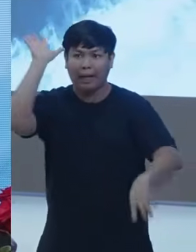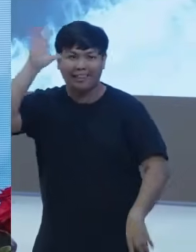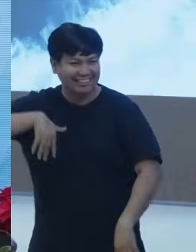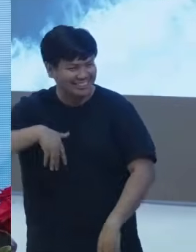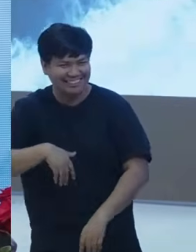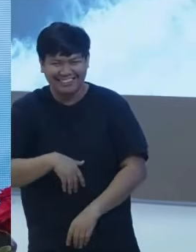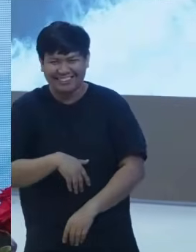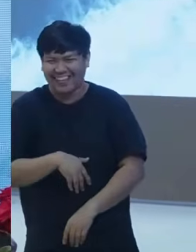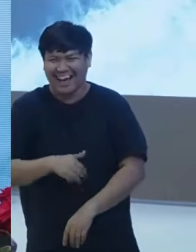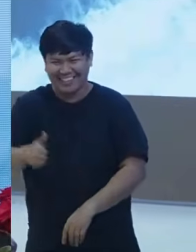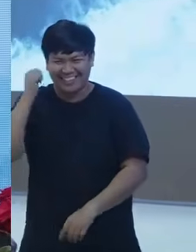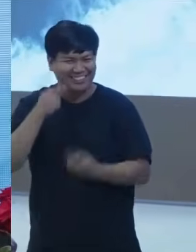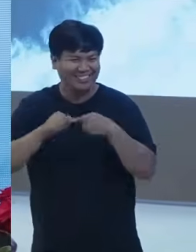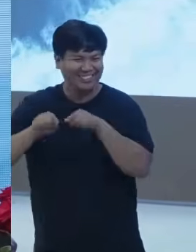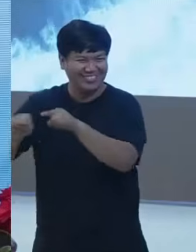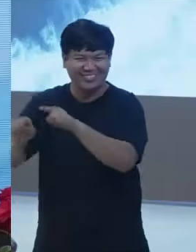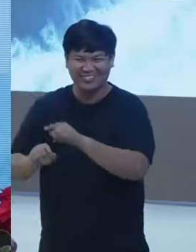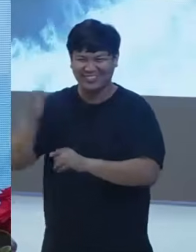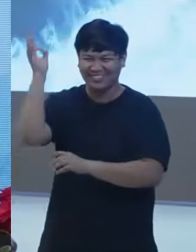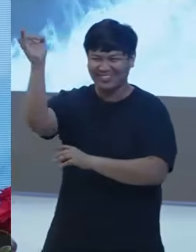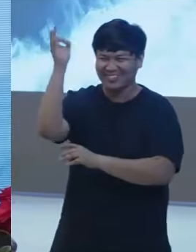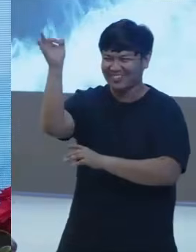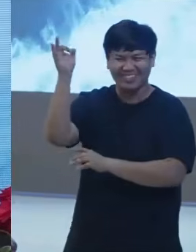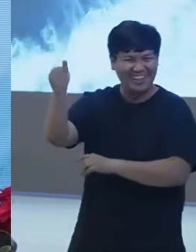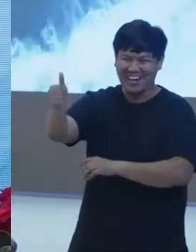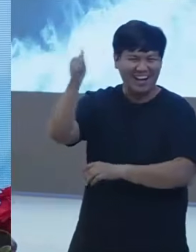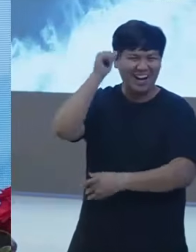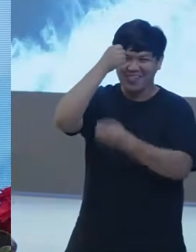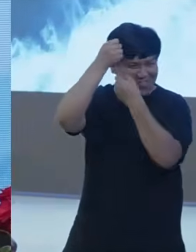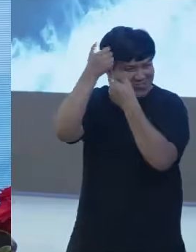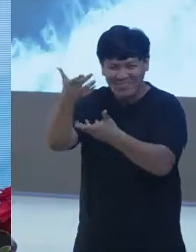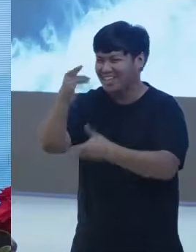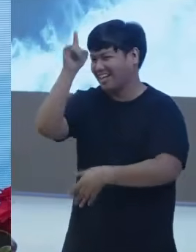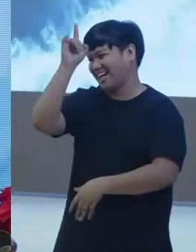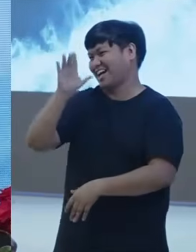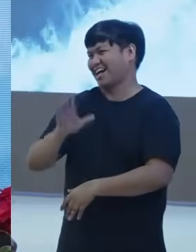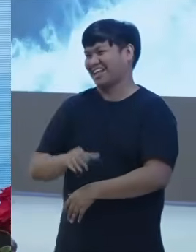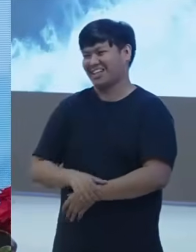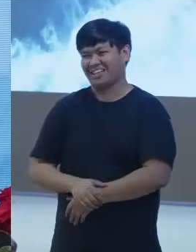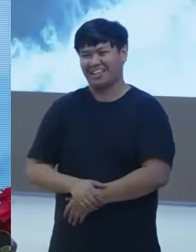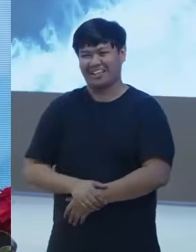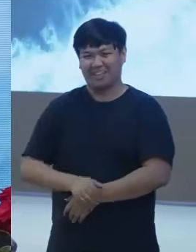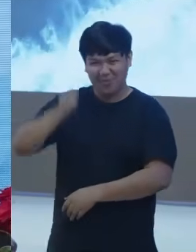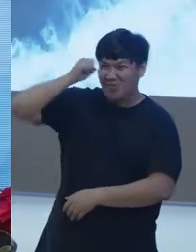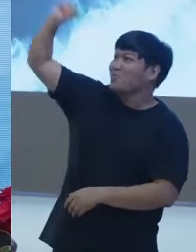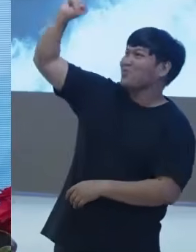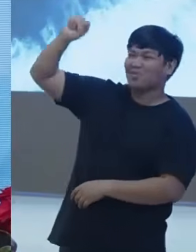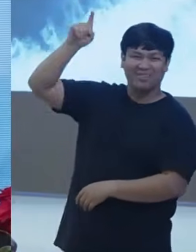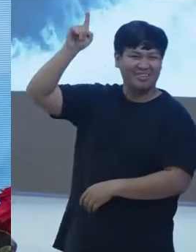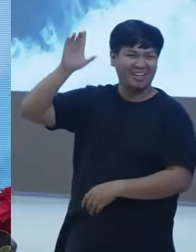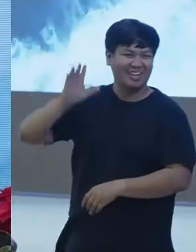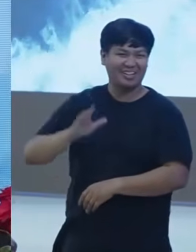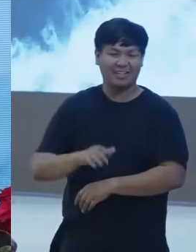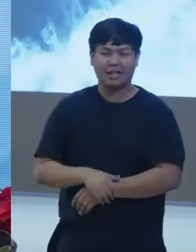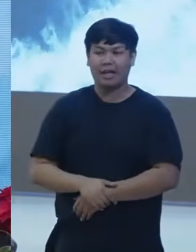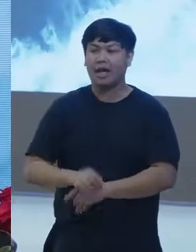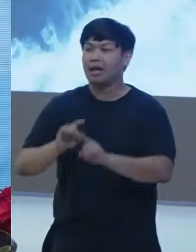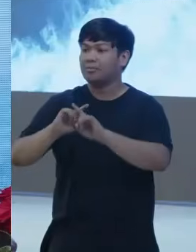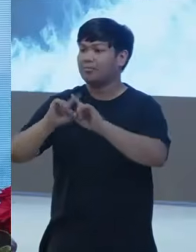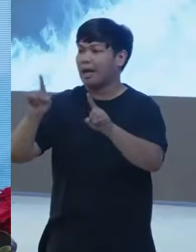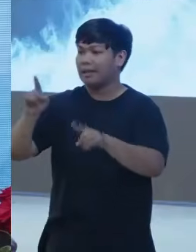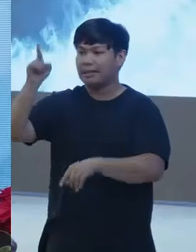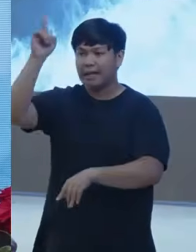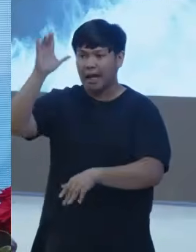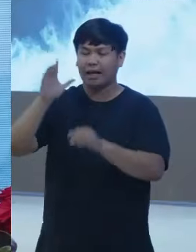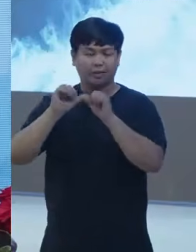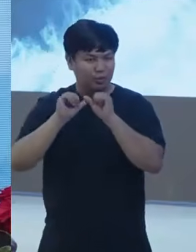na propeta, hindi sumusunod sa kanya at nagre-rebelde pa, ngunit pinakitaan